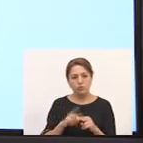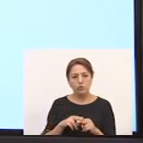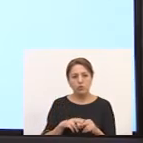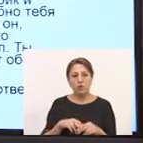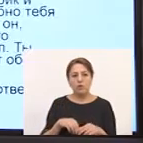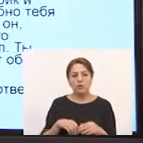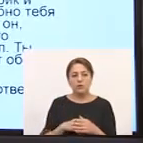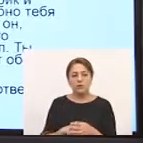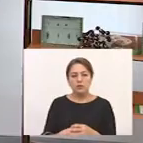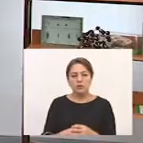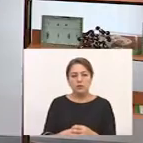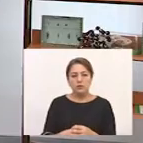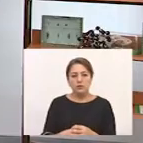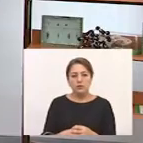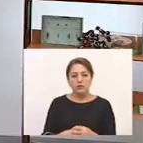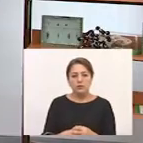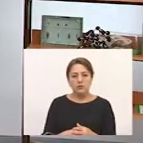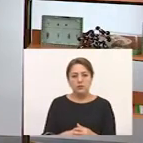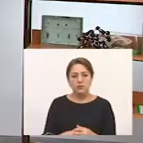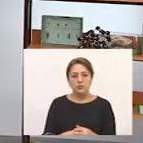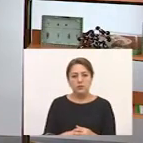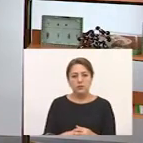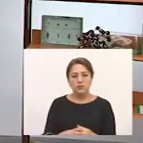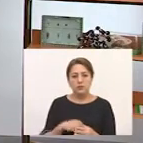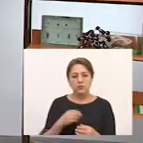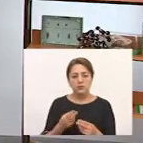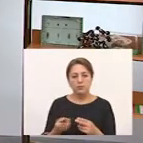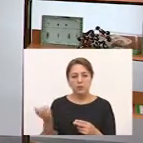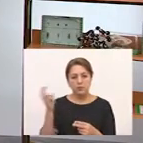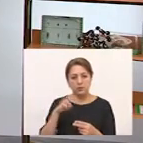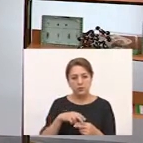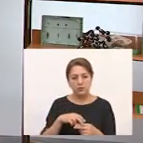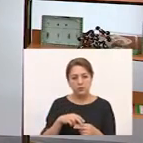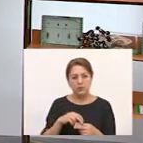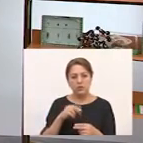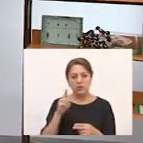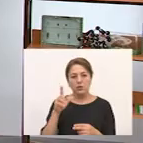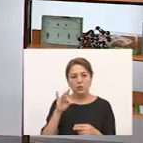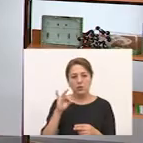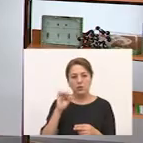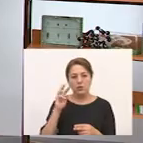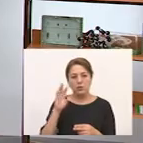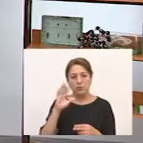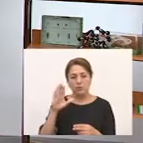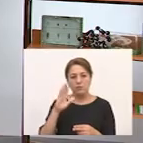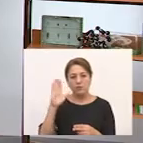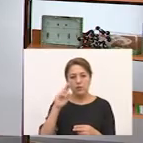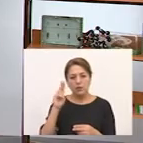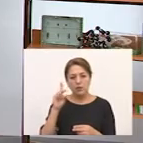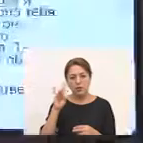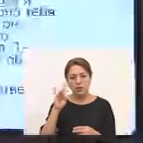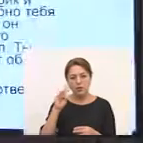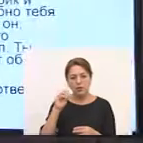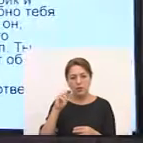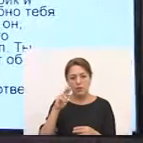познакомимся. Итак, приезжает Гринев в крепость к